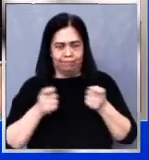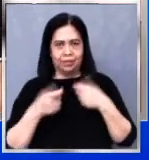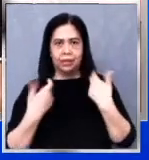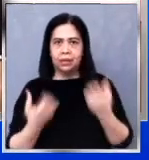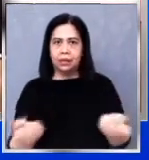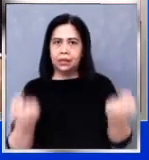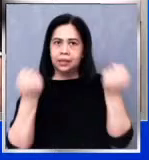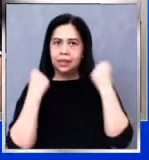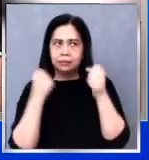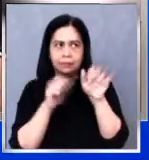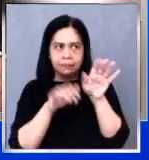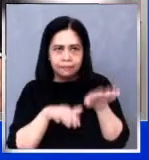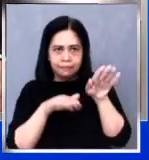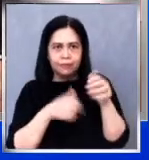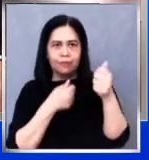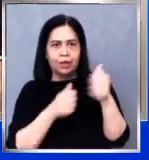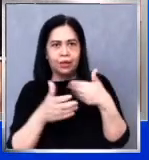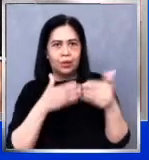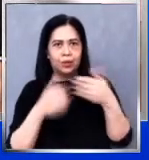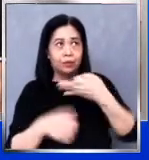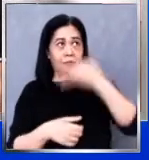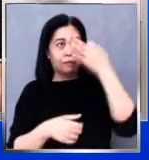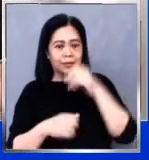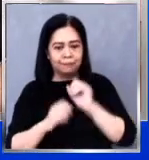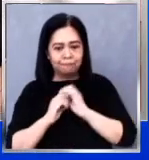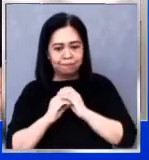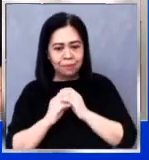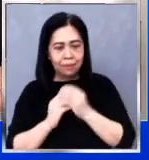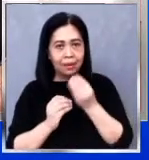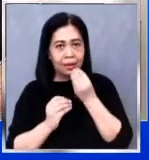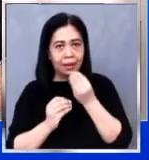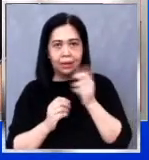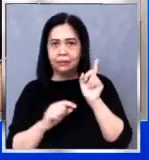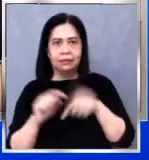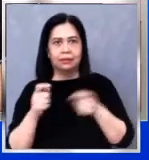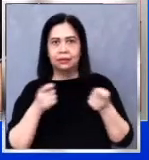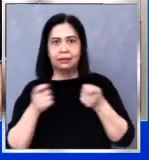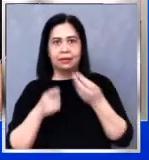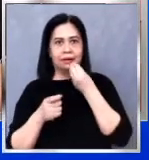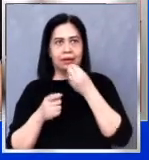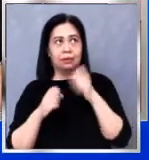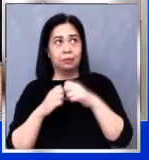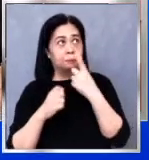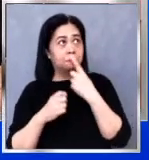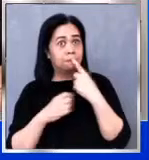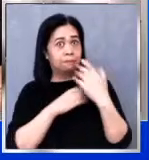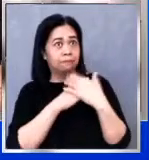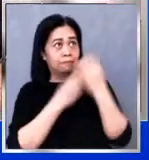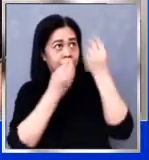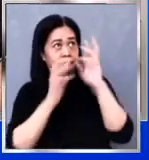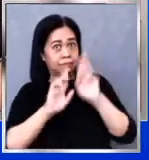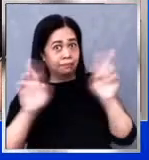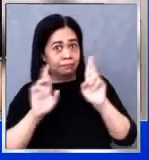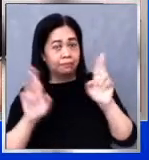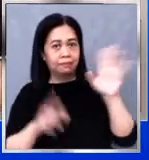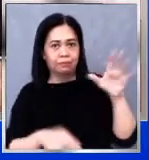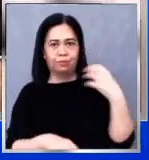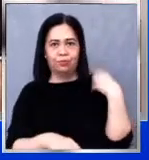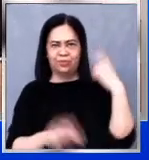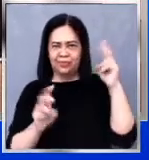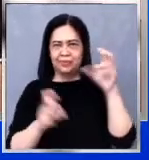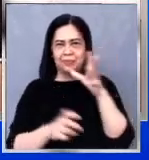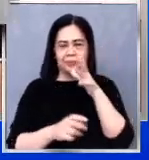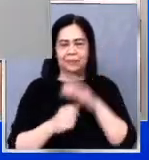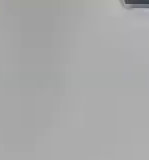pagkamasunurin dahil kahit nasa harap na nila ang treat, hindi nila kakainin yan hanggat walang go signal ang kanilang amo. Nakatutok si Dano